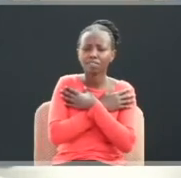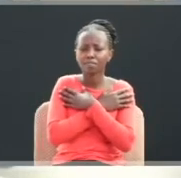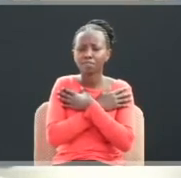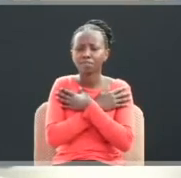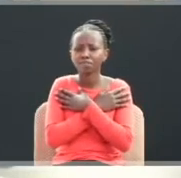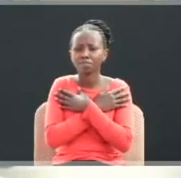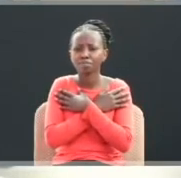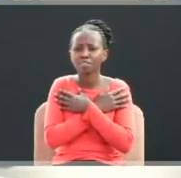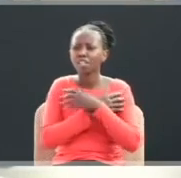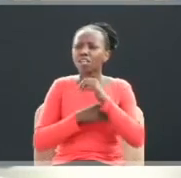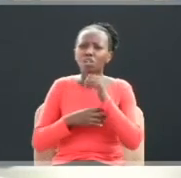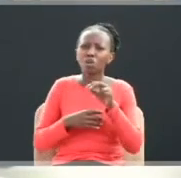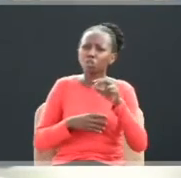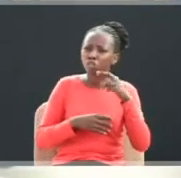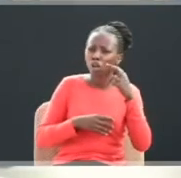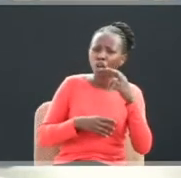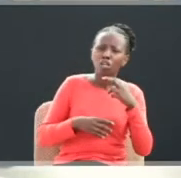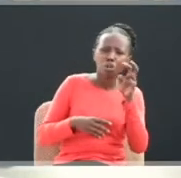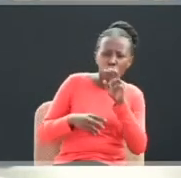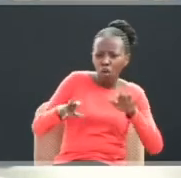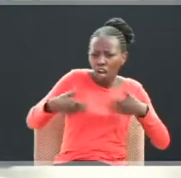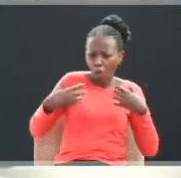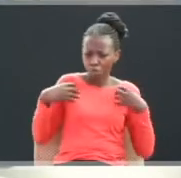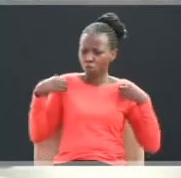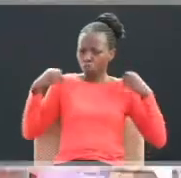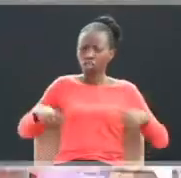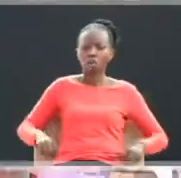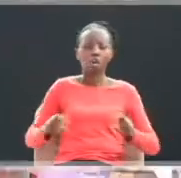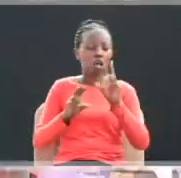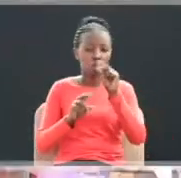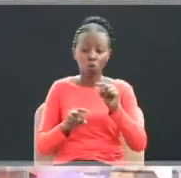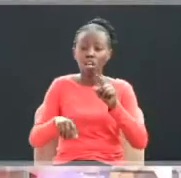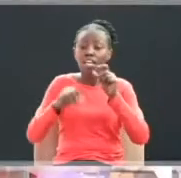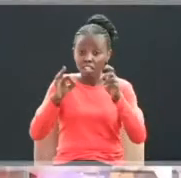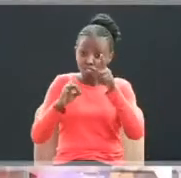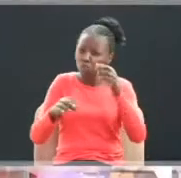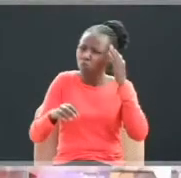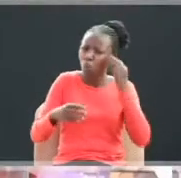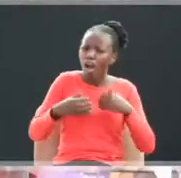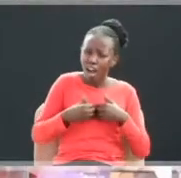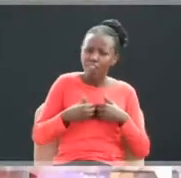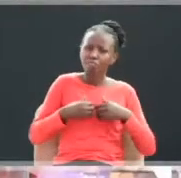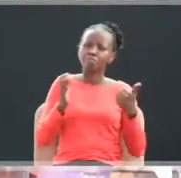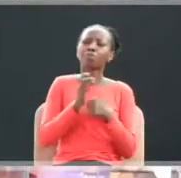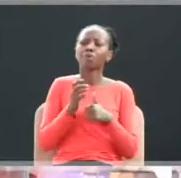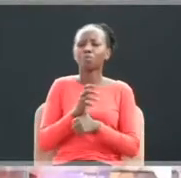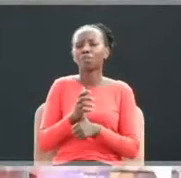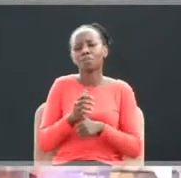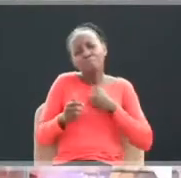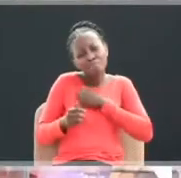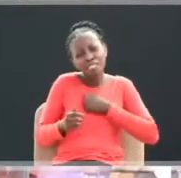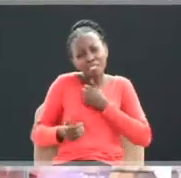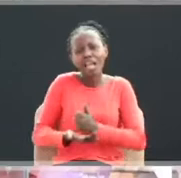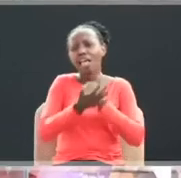pulpit. Usiangalie suti yangu. Bwana, ukijua ni nanja. Bwana, nilete kaunga.